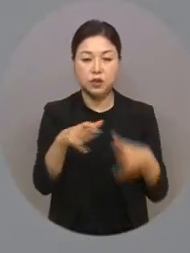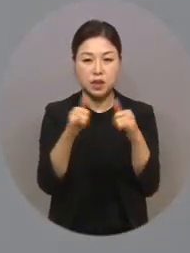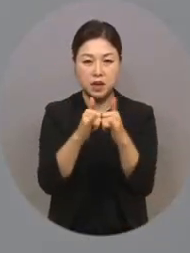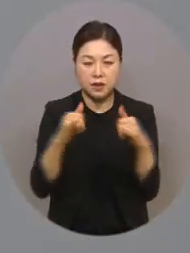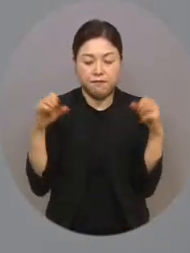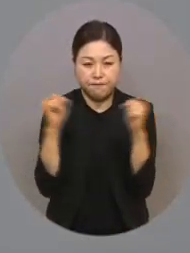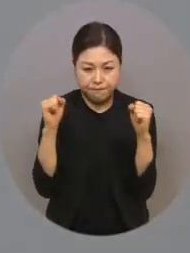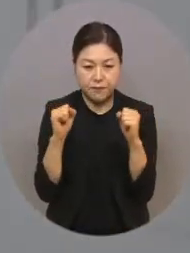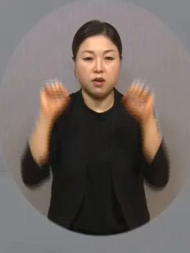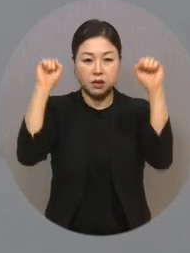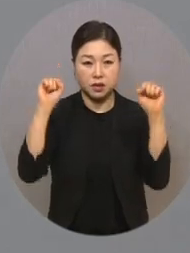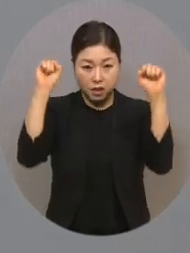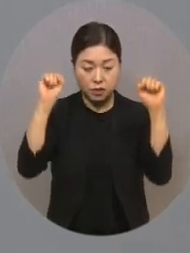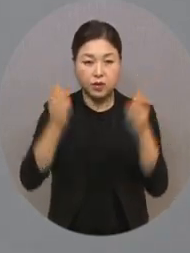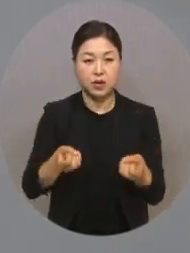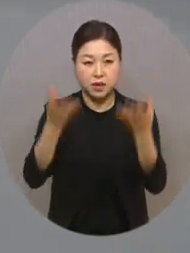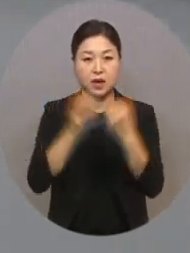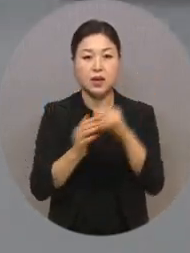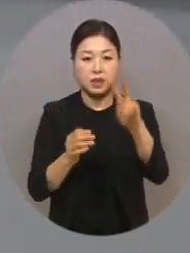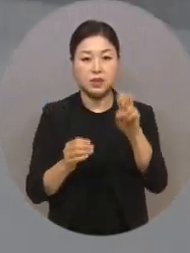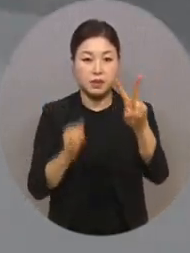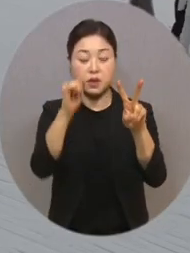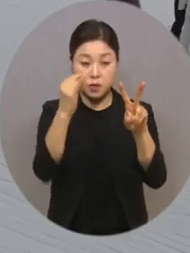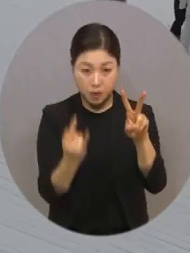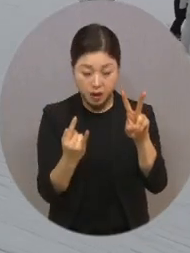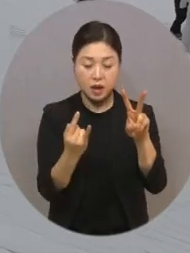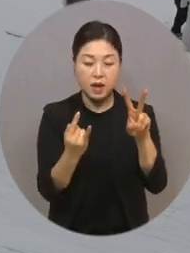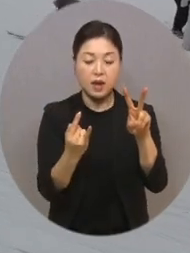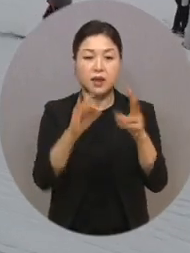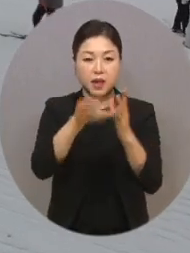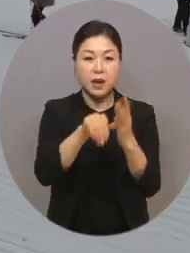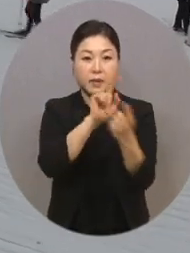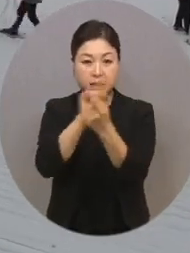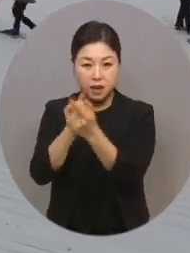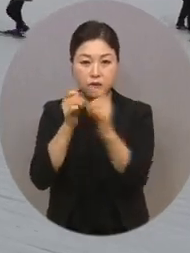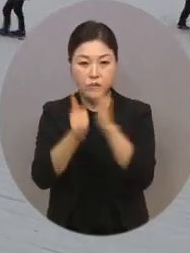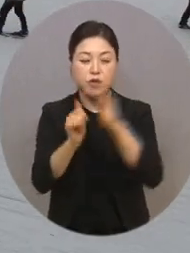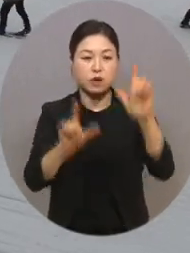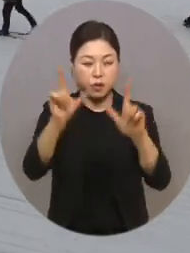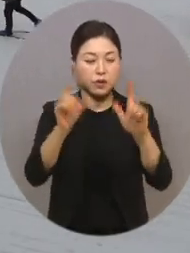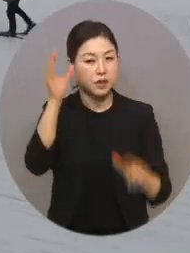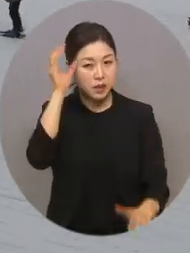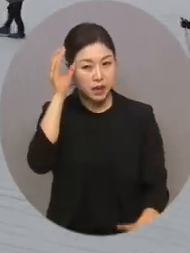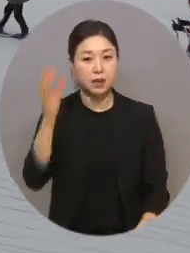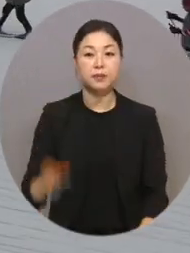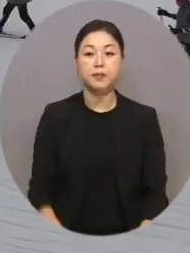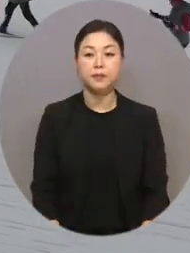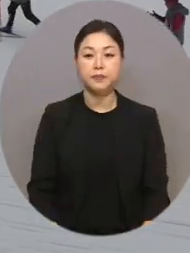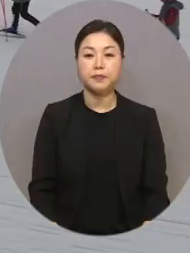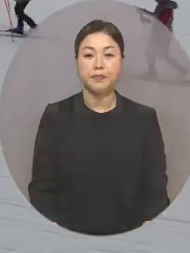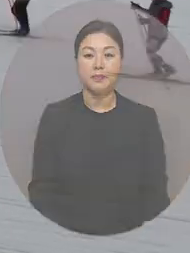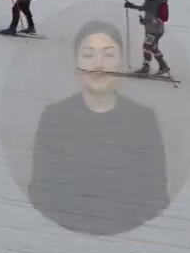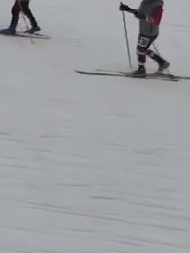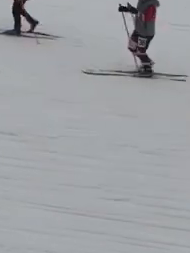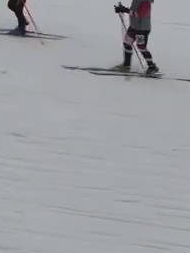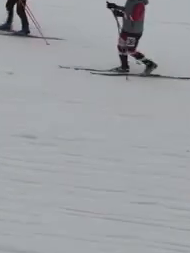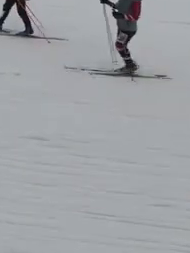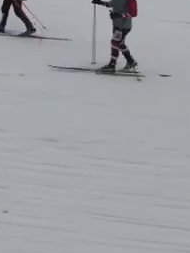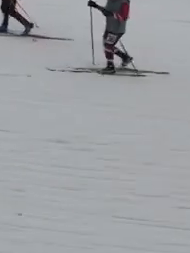제22회 전국장애인 동계체육대회에서 만날 선수들의 모습도 기대해봅니다. 복지TV 뉴스 김은별입니다.